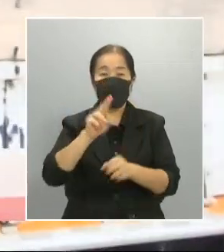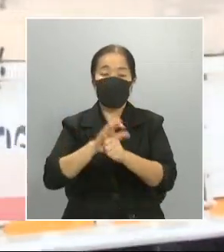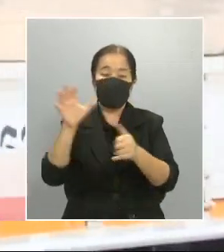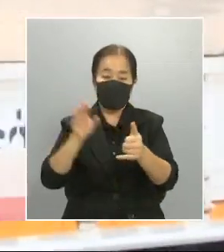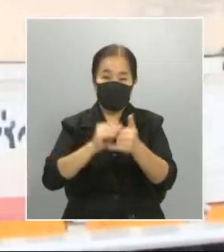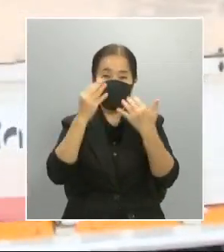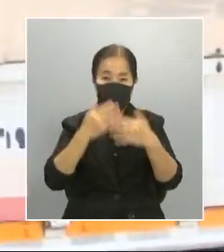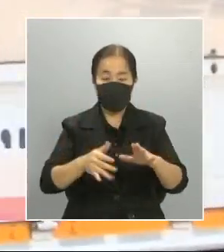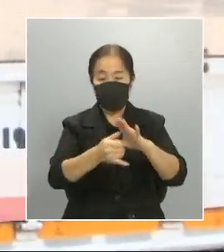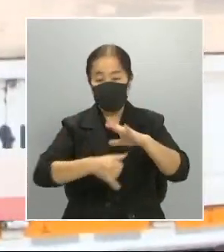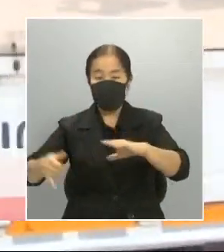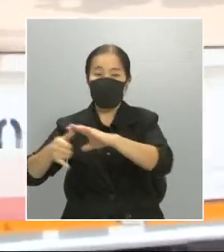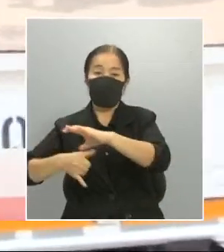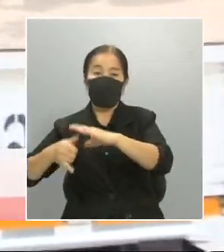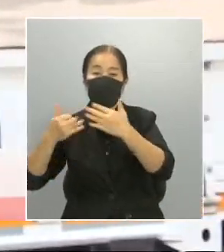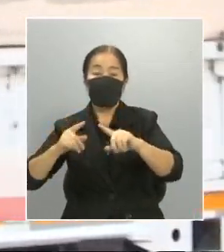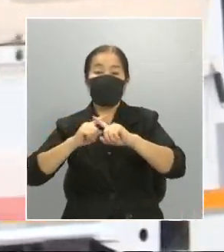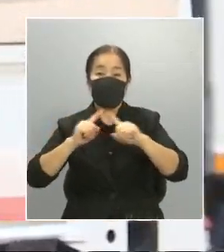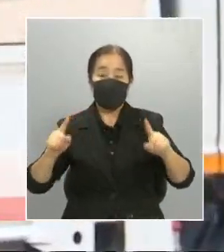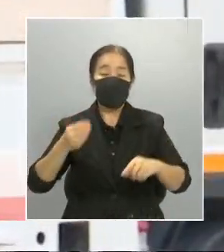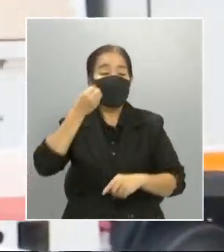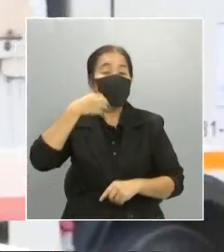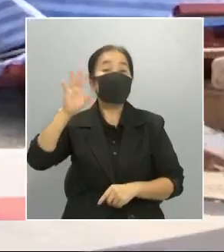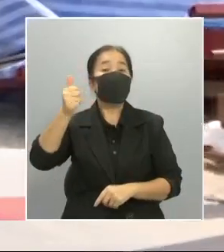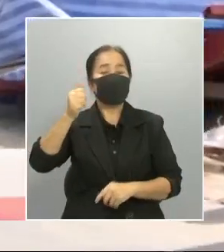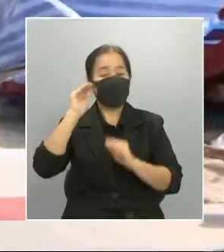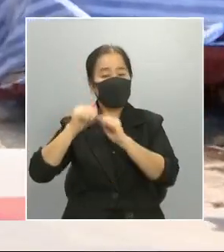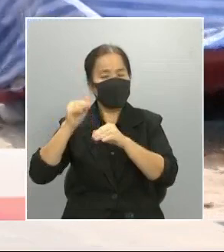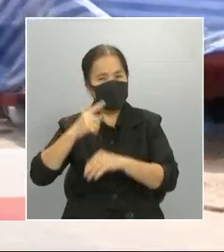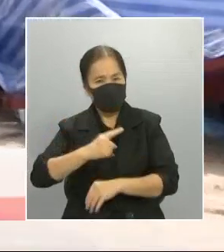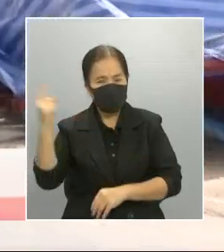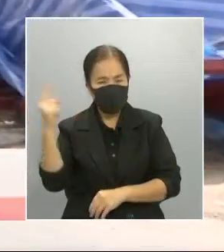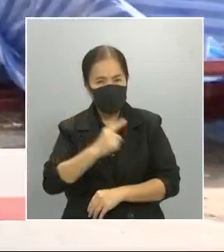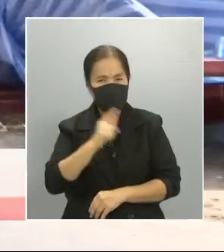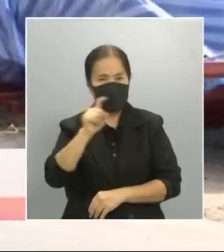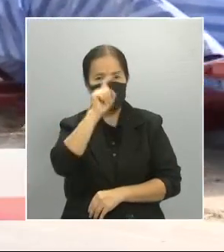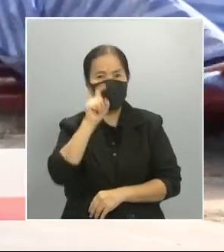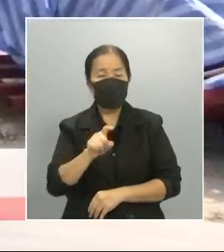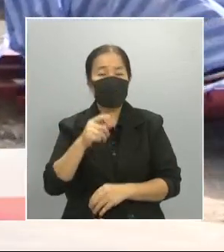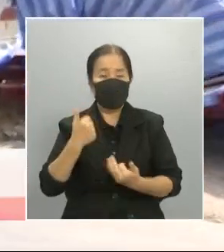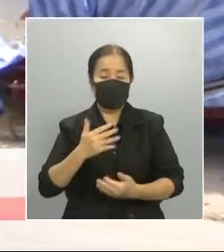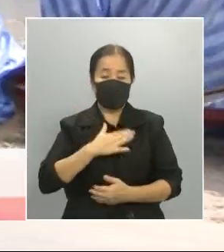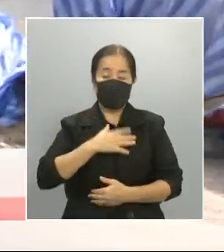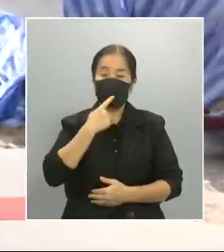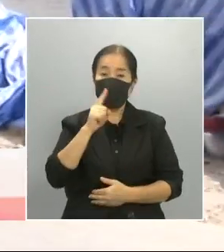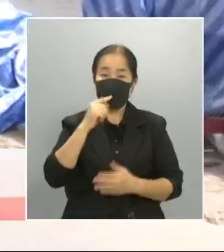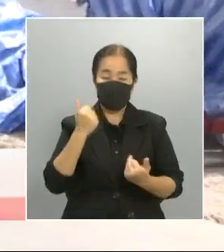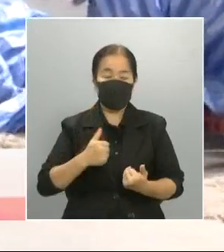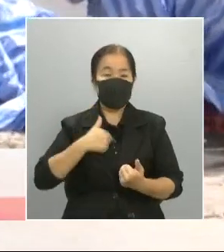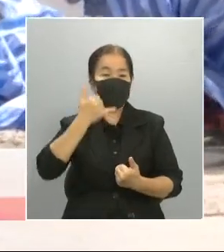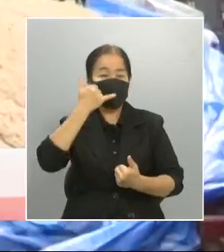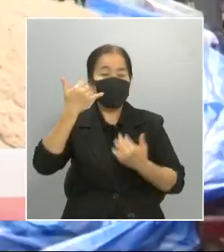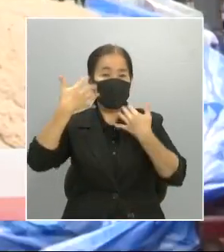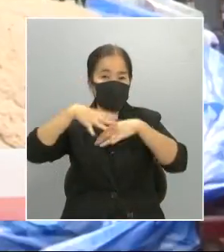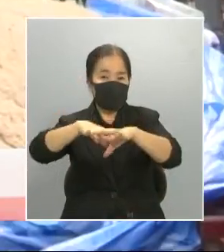แล้วก็ไม่โดนจากตัวที่สำคัญปล่อยให้กลับบ้านแถวย่านลาดพร้าวด้วยโดยนายสีละยังบ่ได้ถามว่าตอนนี้ได้มีการประสานไปที่